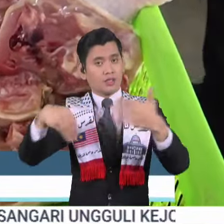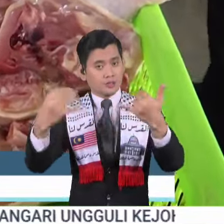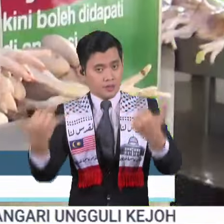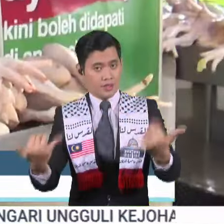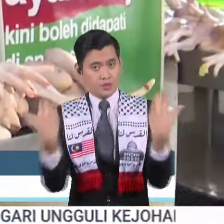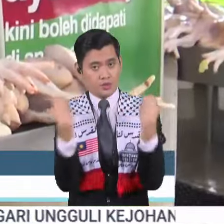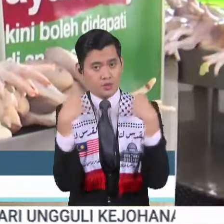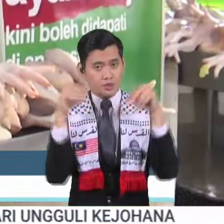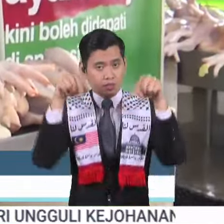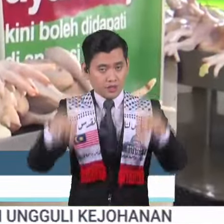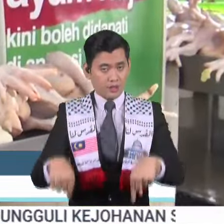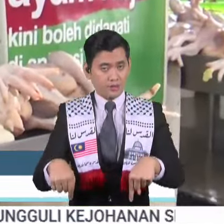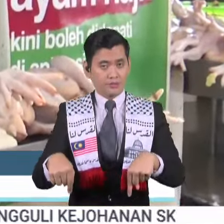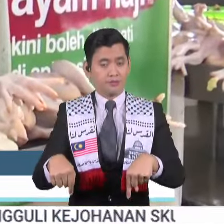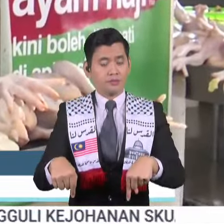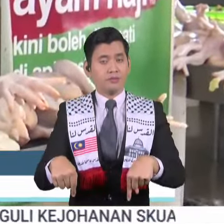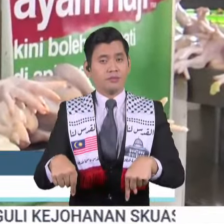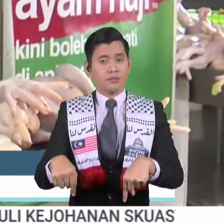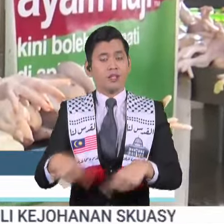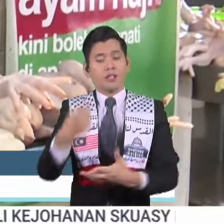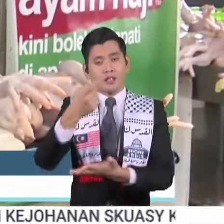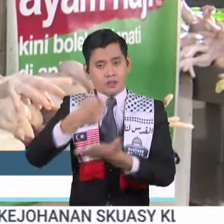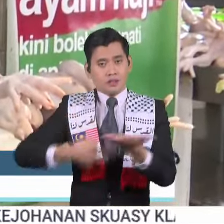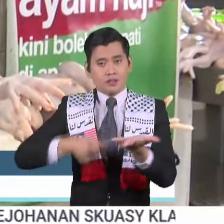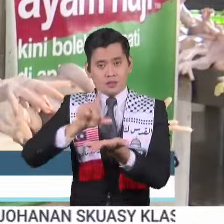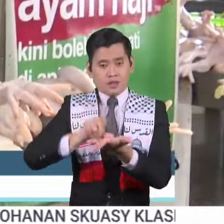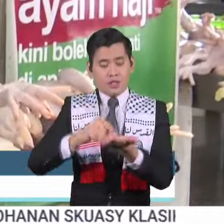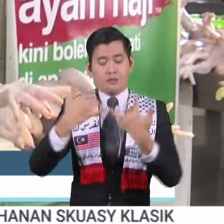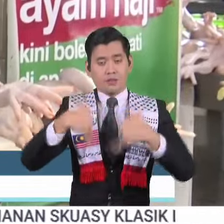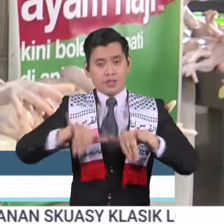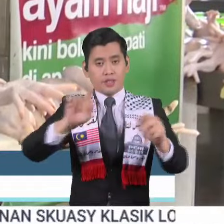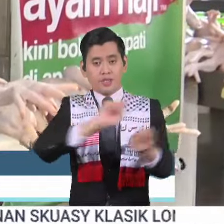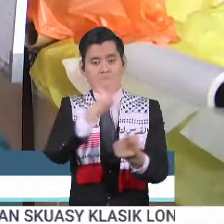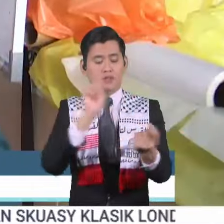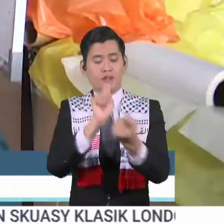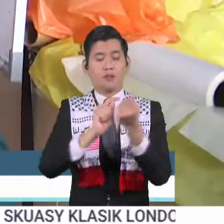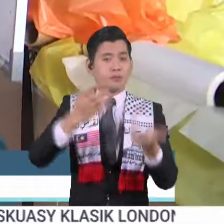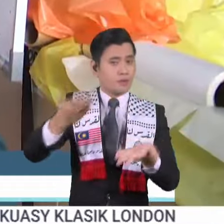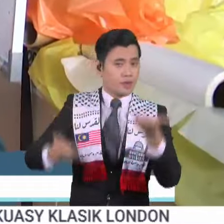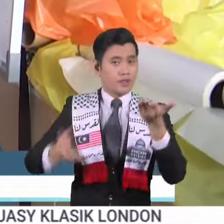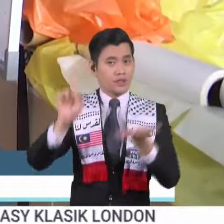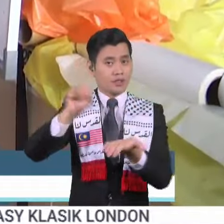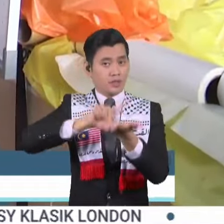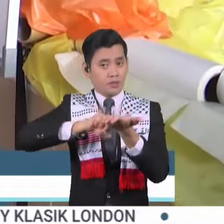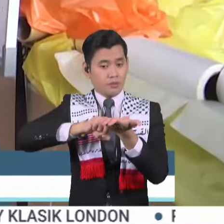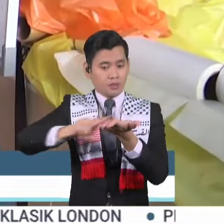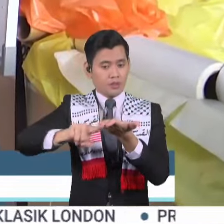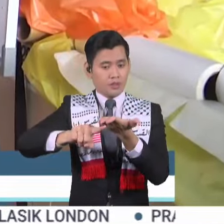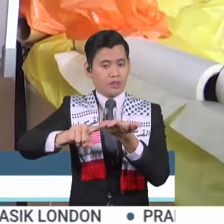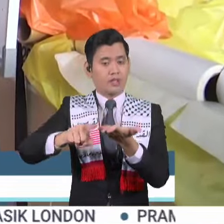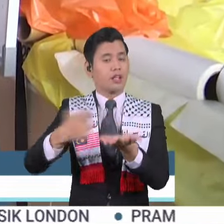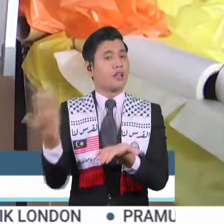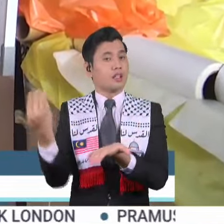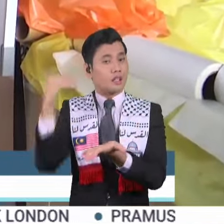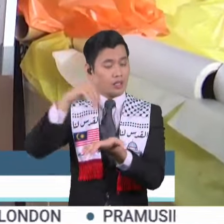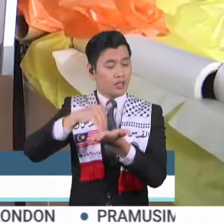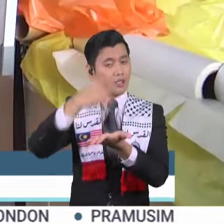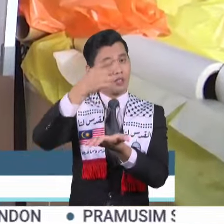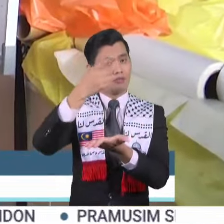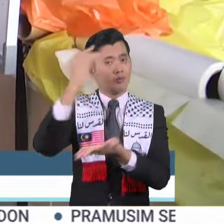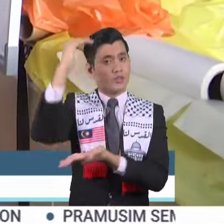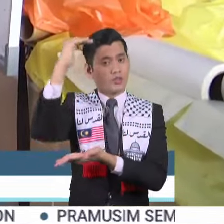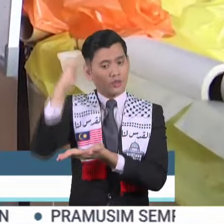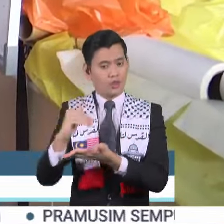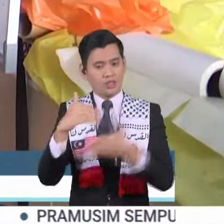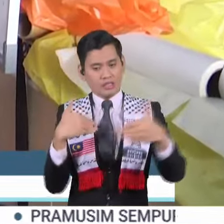Boleh lah. Harga ayam masih berapa jutaan lagi ya. Mungkin dalam seminggu lagi mungkin lagi turun kot.